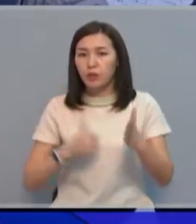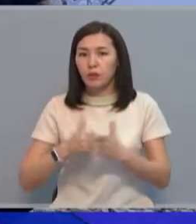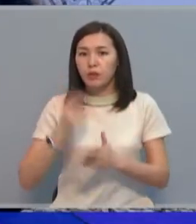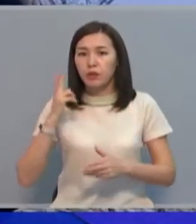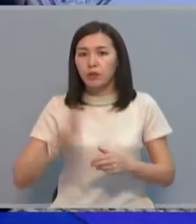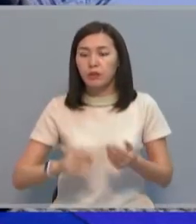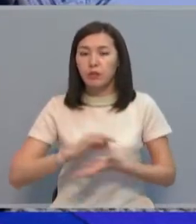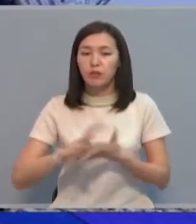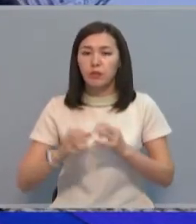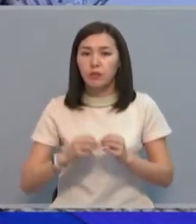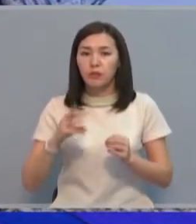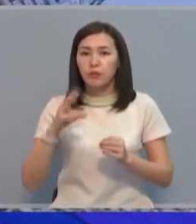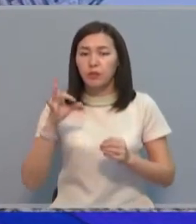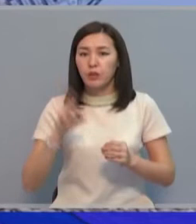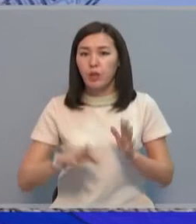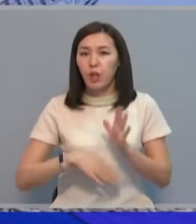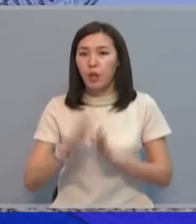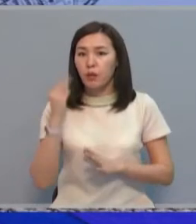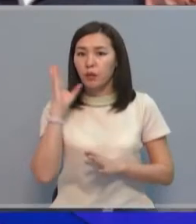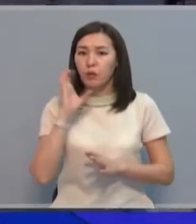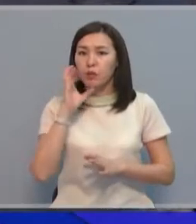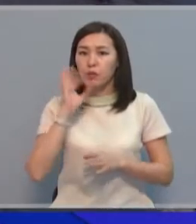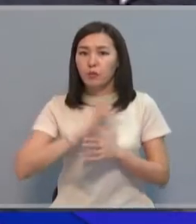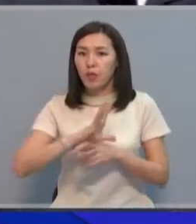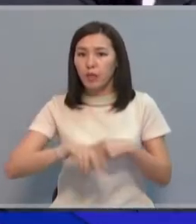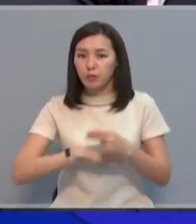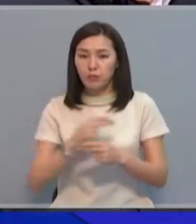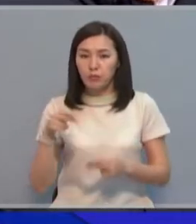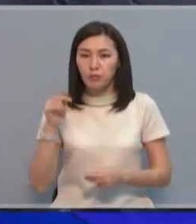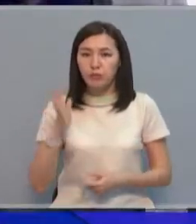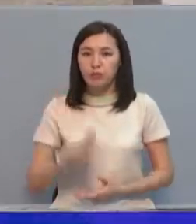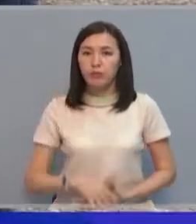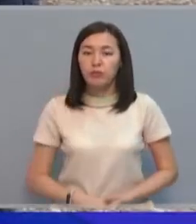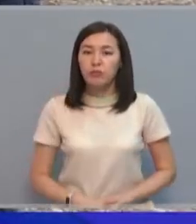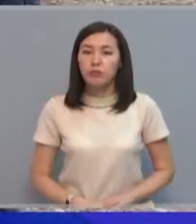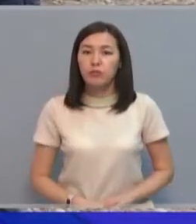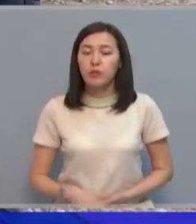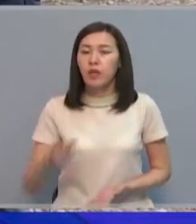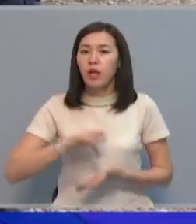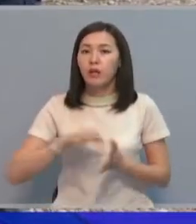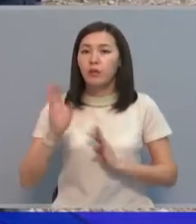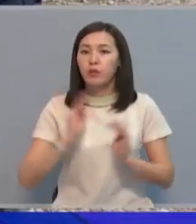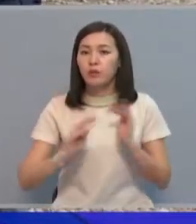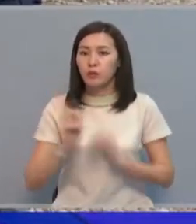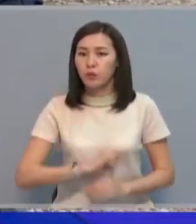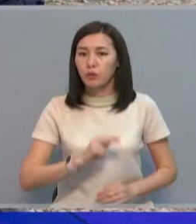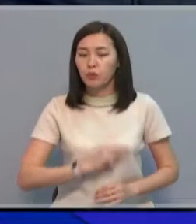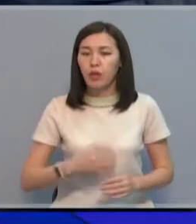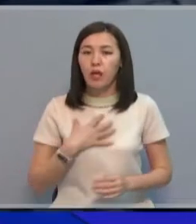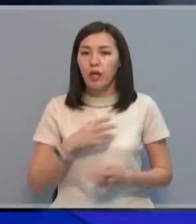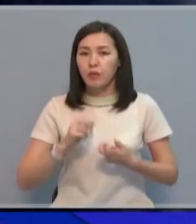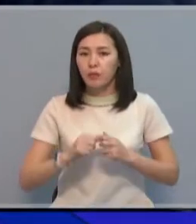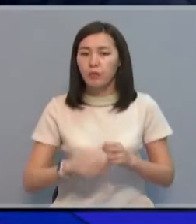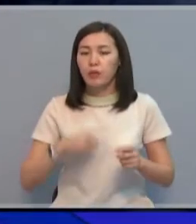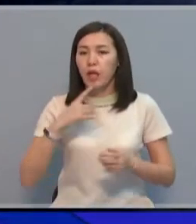аяқталып, нәтижесінде шағын аудан үздіксіз сапалы ауыз сумен қамтылатын болады. Қалада инженерлік инфрақұрылым өзекті мәселе